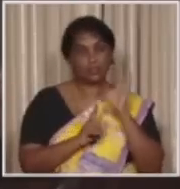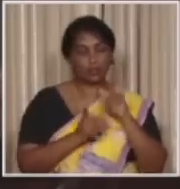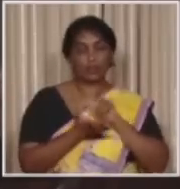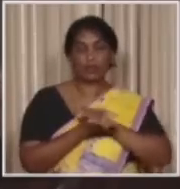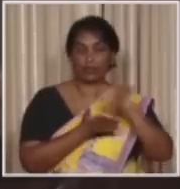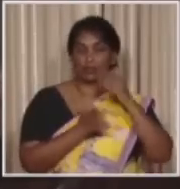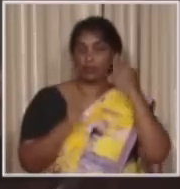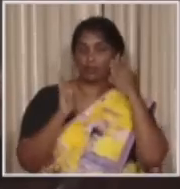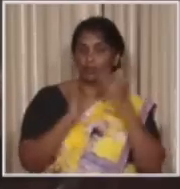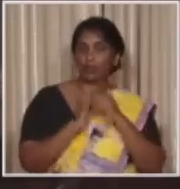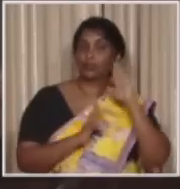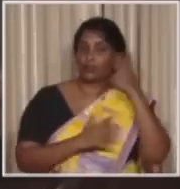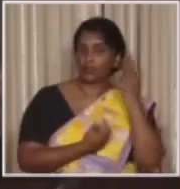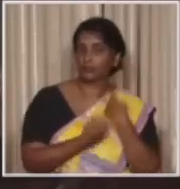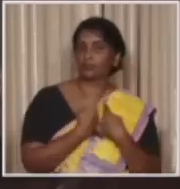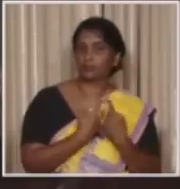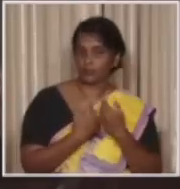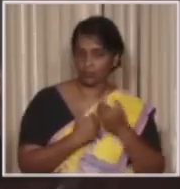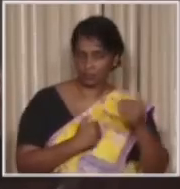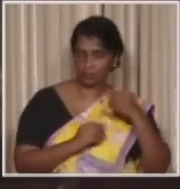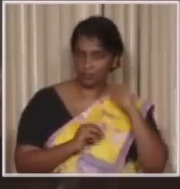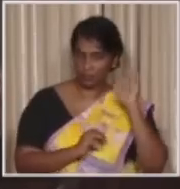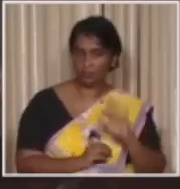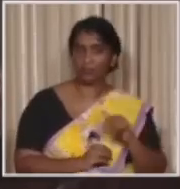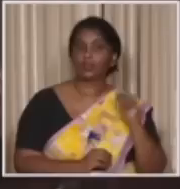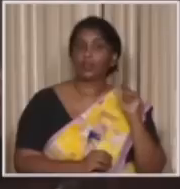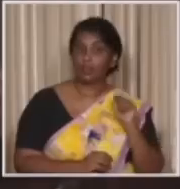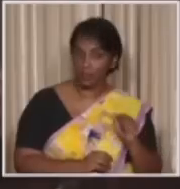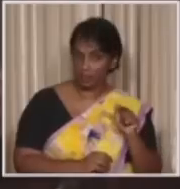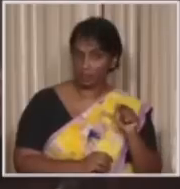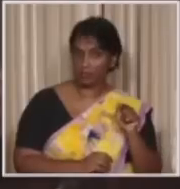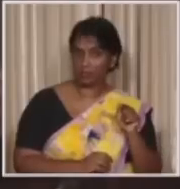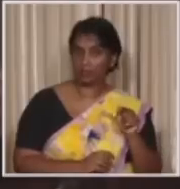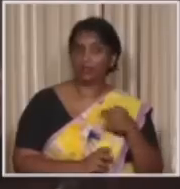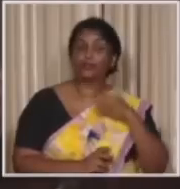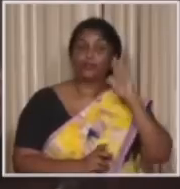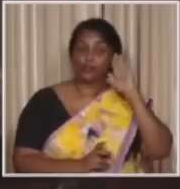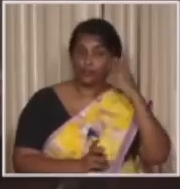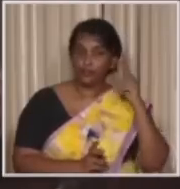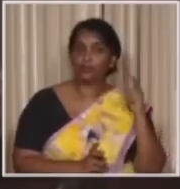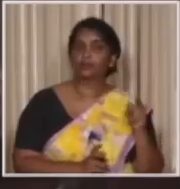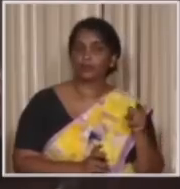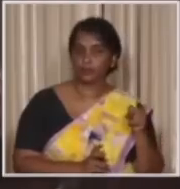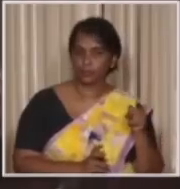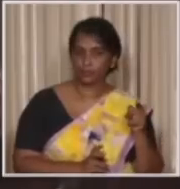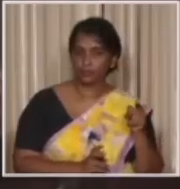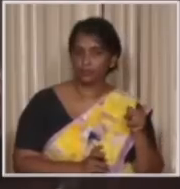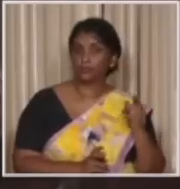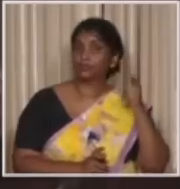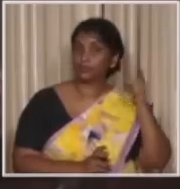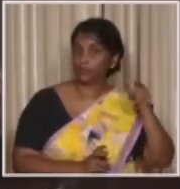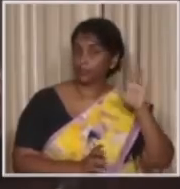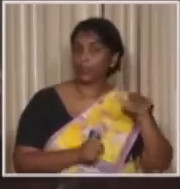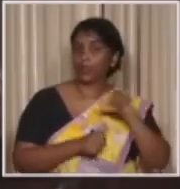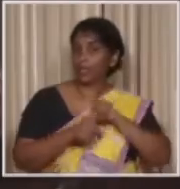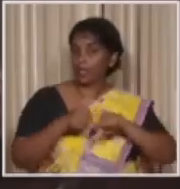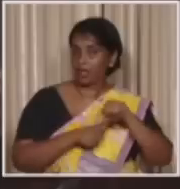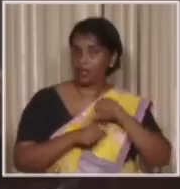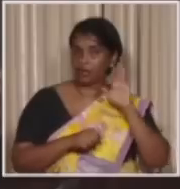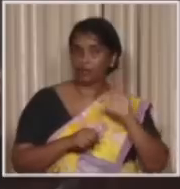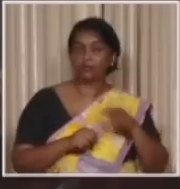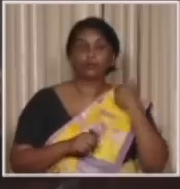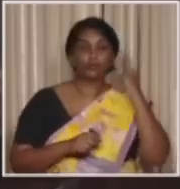එක සම්බන්ධව විශේෂ විමර්ශනයක් අපි සිදු කළා. ඒකෙදි විශේෂයෙන්ම ඒ ආයතනය